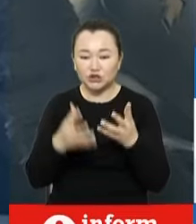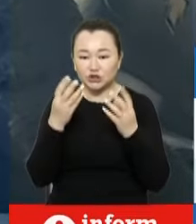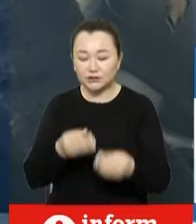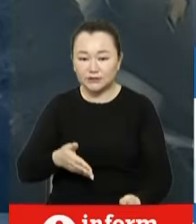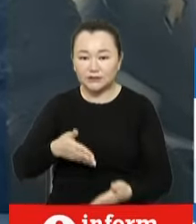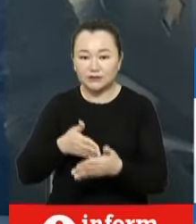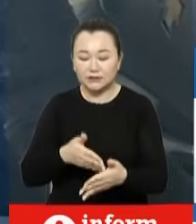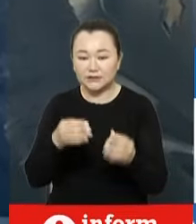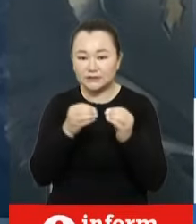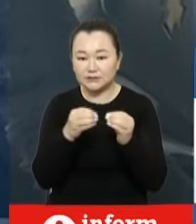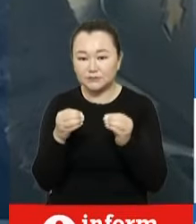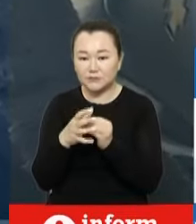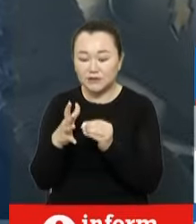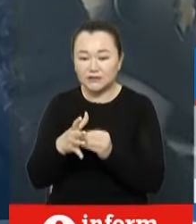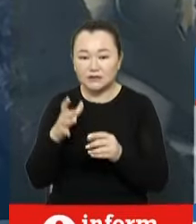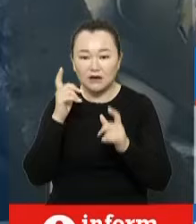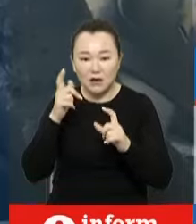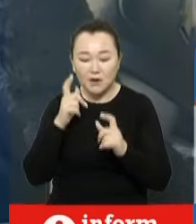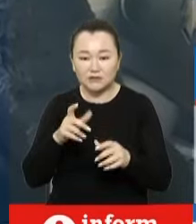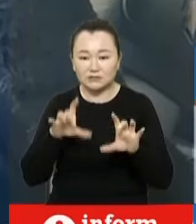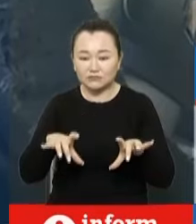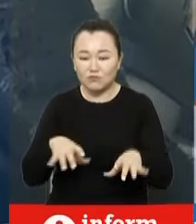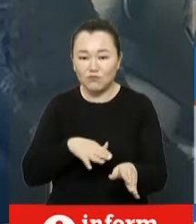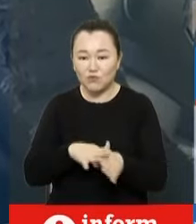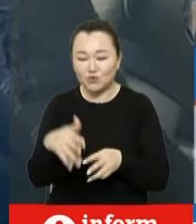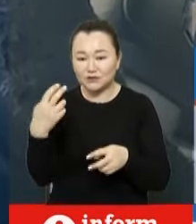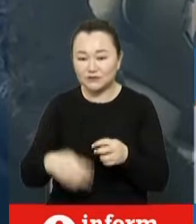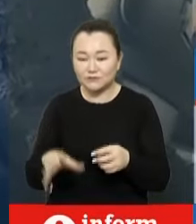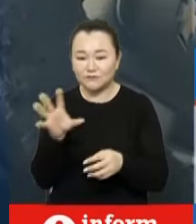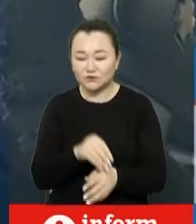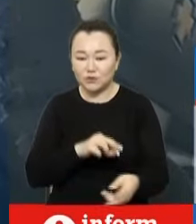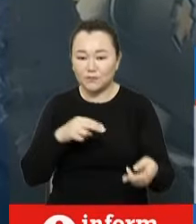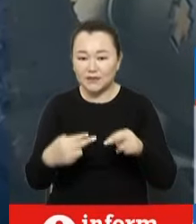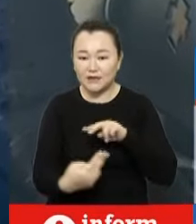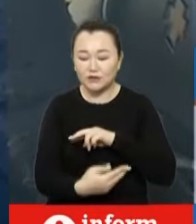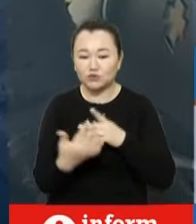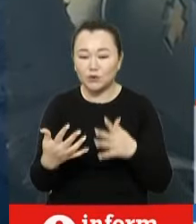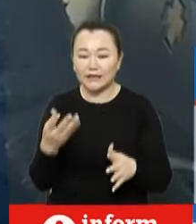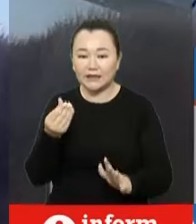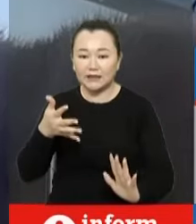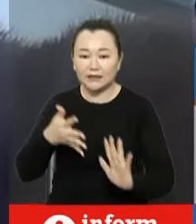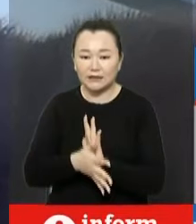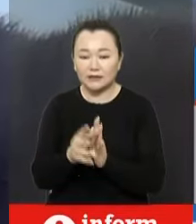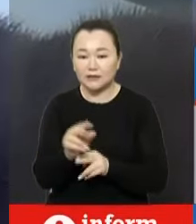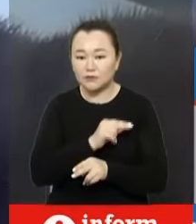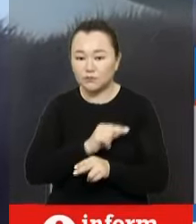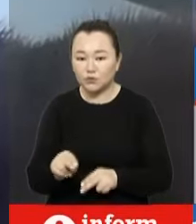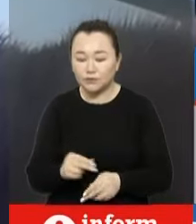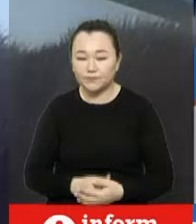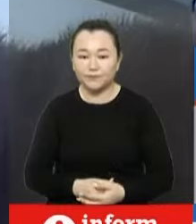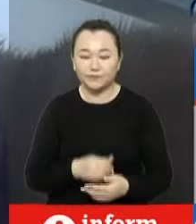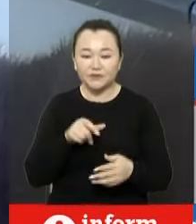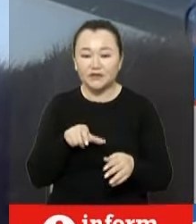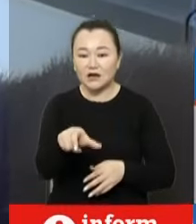10-1 КАМАЗов ходовка полностью ломается приходится всё менять столько денег уходит на ремонт Ган